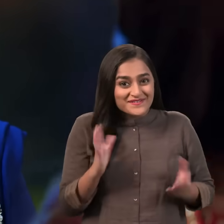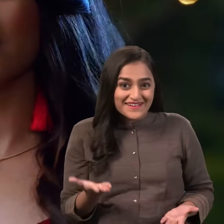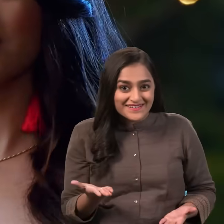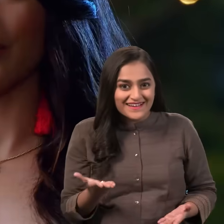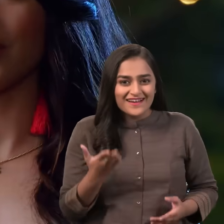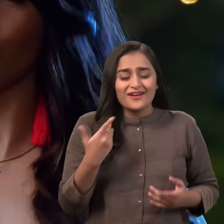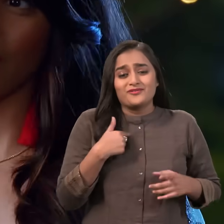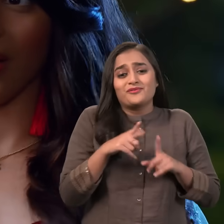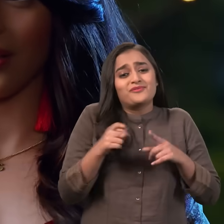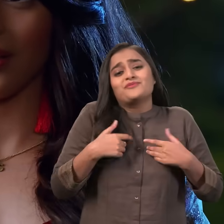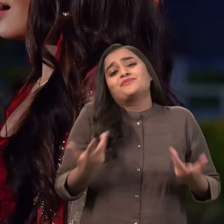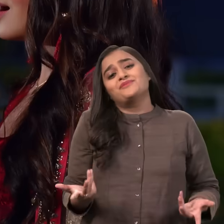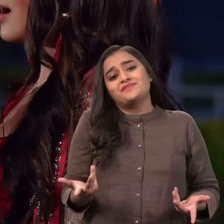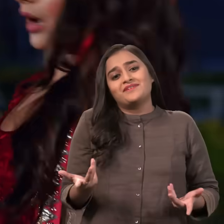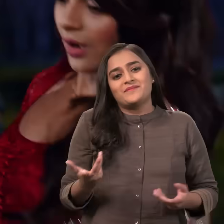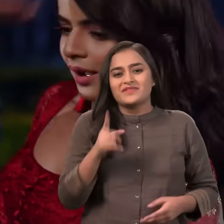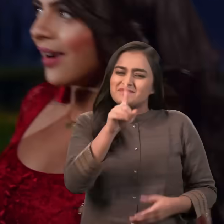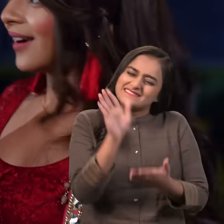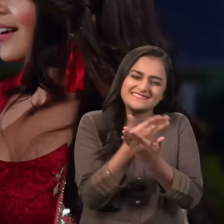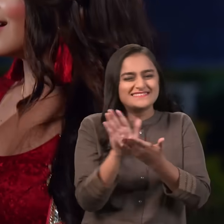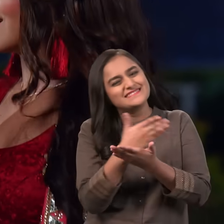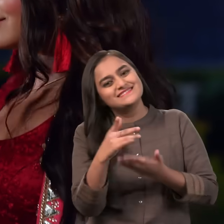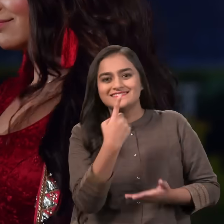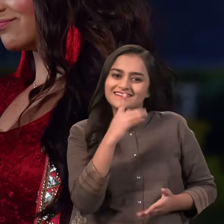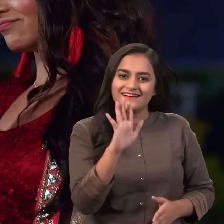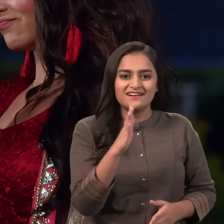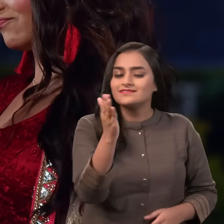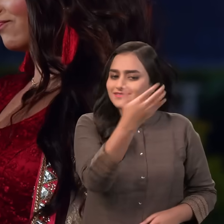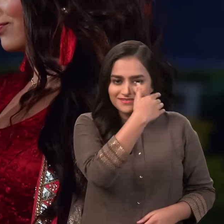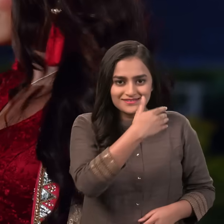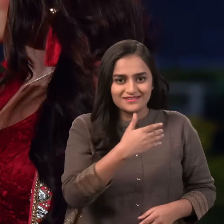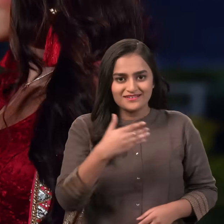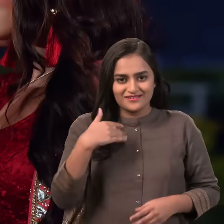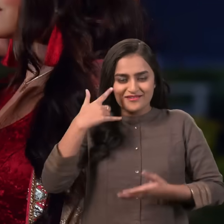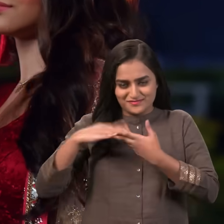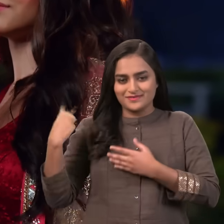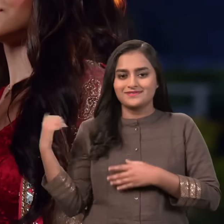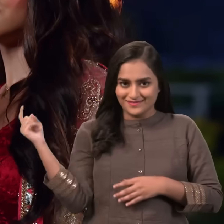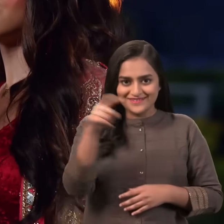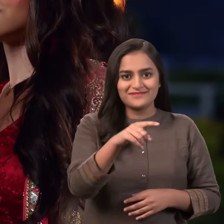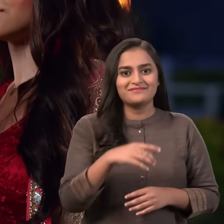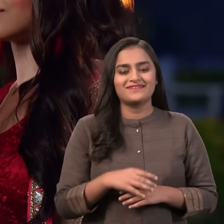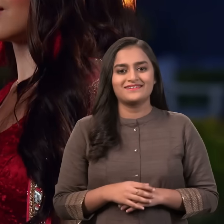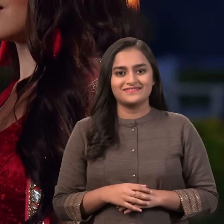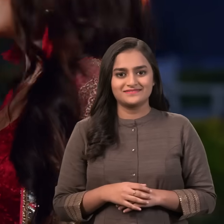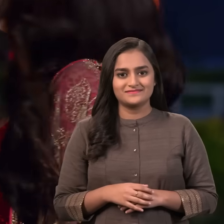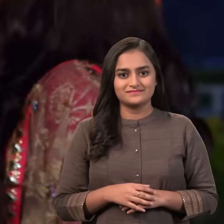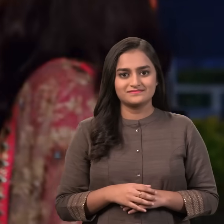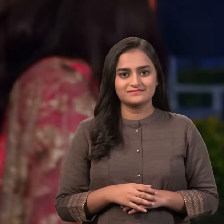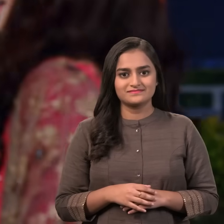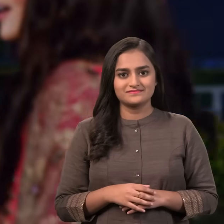बंदी है इतनी चार्मिंग, तो कोई क्या करे? बातें करवा लो बस उससे। जा, मैं आती हूँ दादू को लेकर।